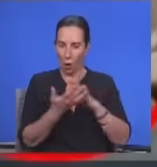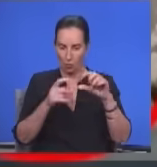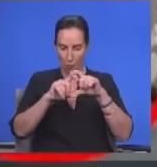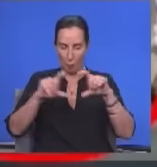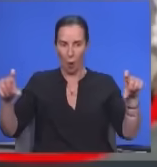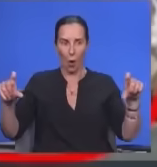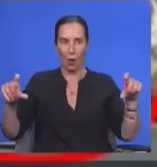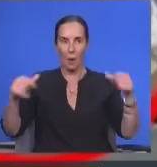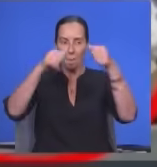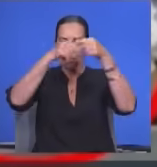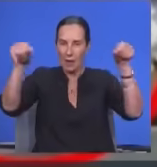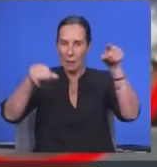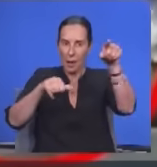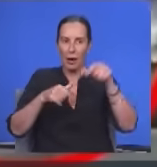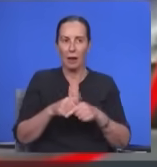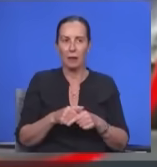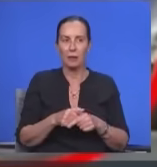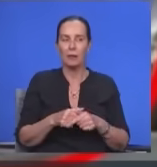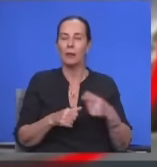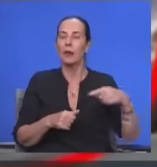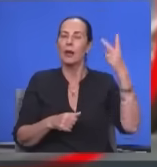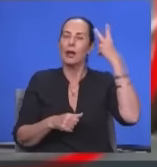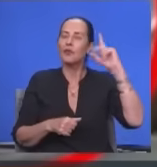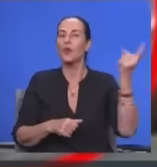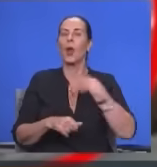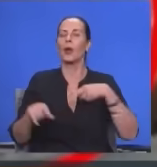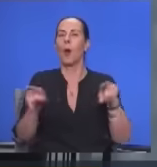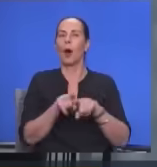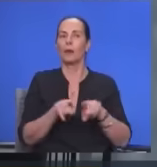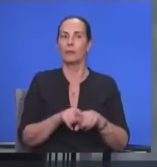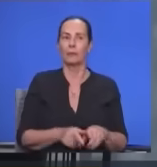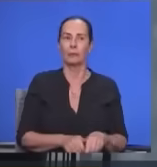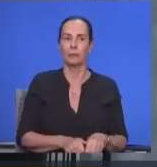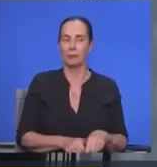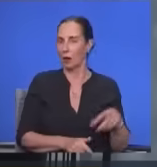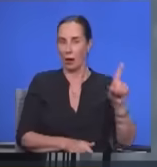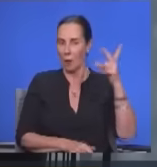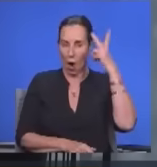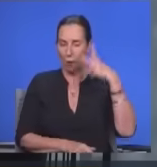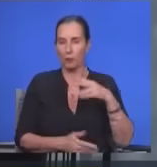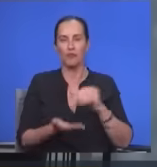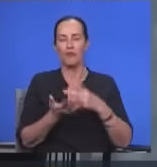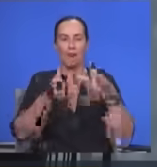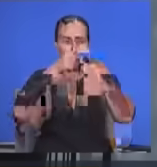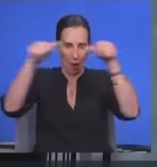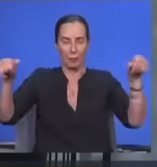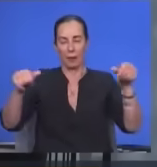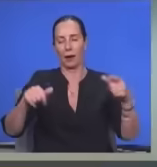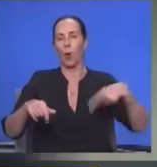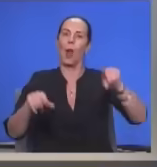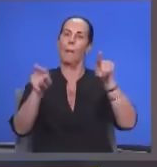מאחורה, המדבקה הזאת, מתי כולם יבינו שכולנו פה אחים? הם כנראה עדיין לא הבינו, אבל את המדבקה הדביקו